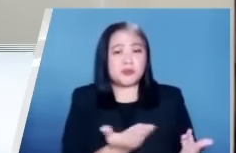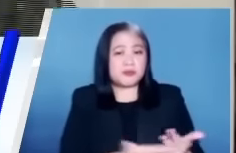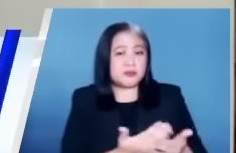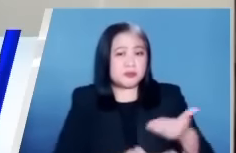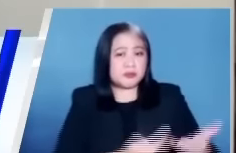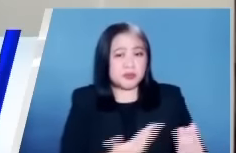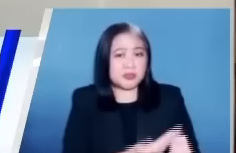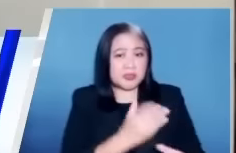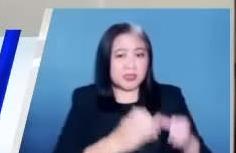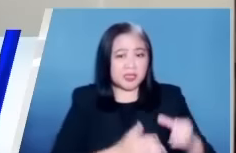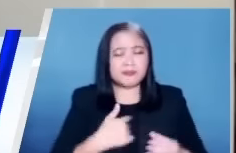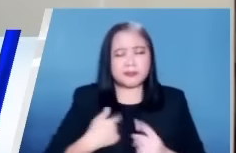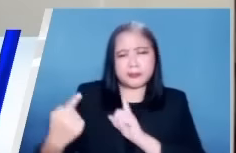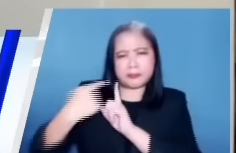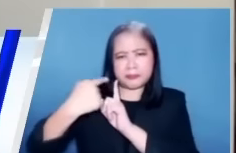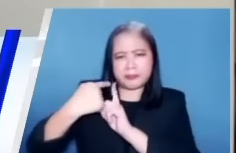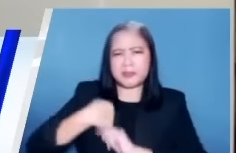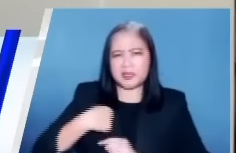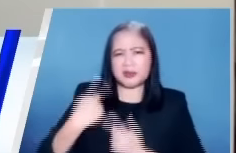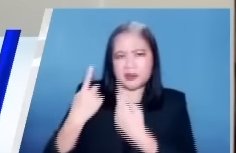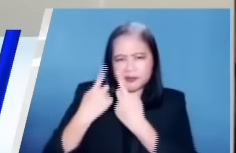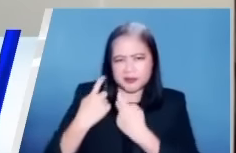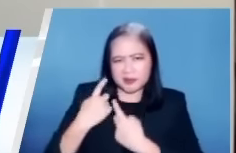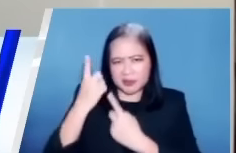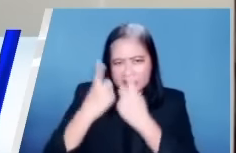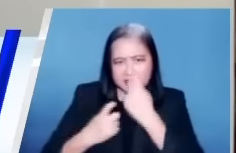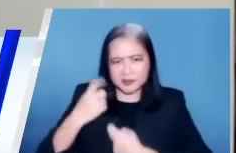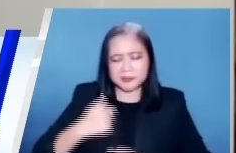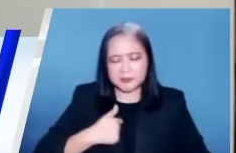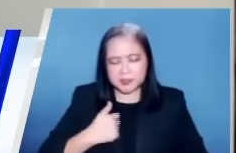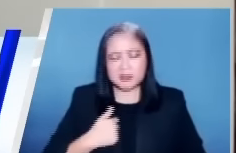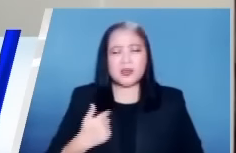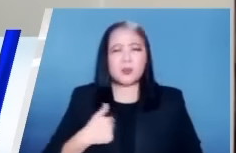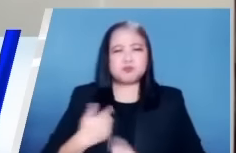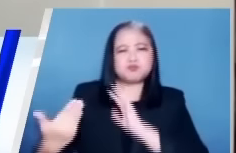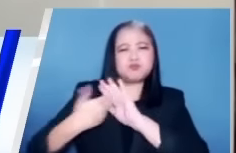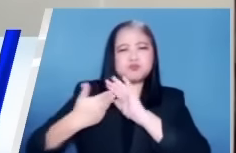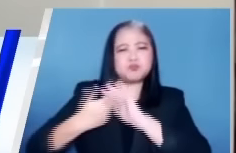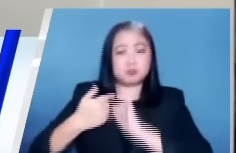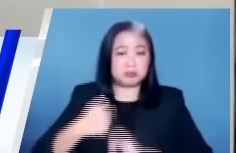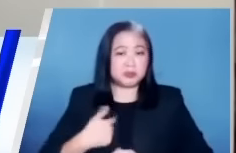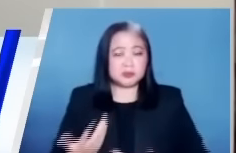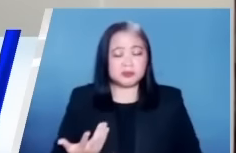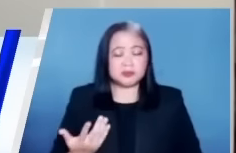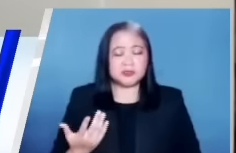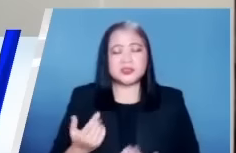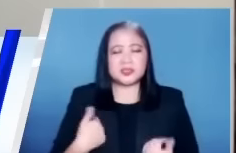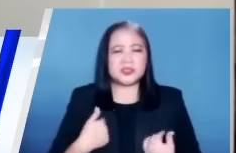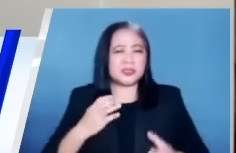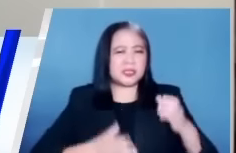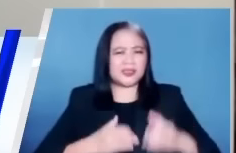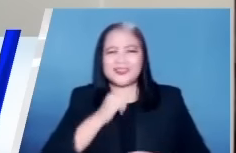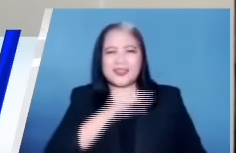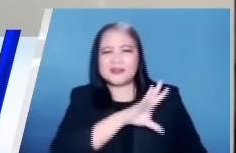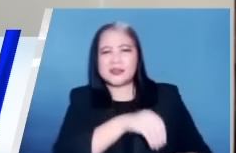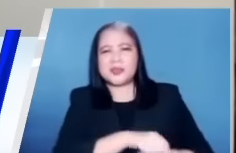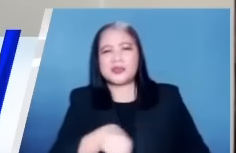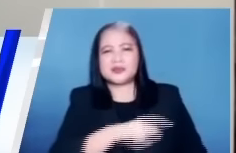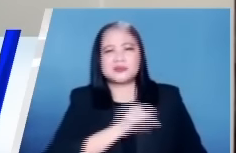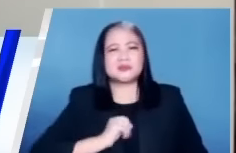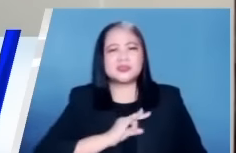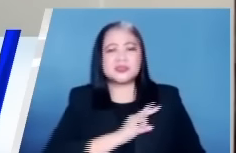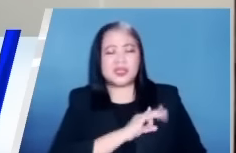iniimbestigahan non ako lang ang inaatake ah ng impeachment case hindi naali yyung mga kasamahan ko sa